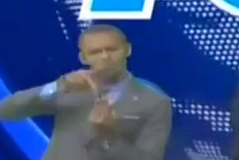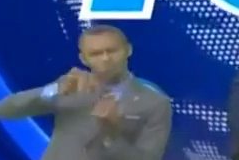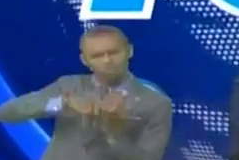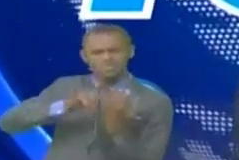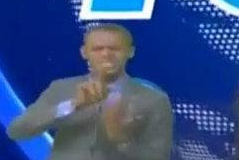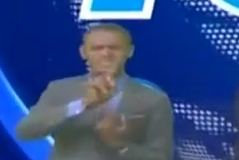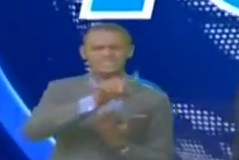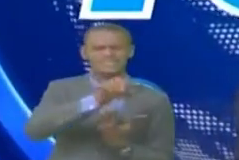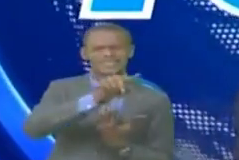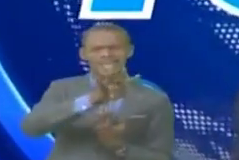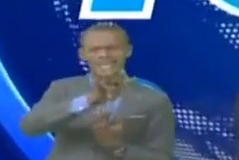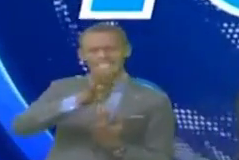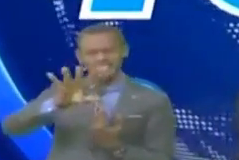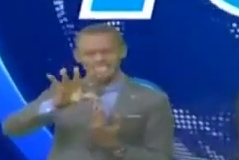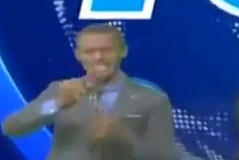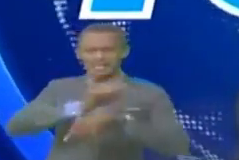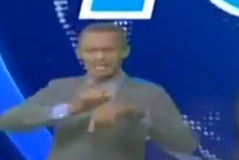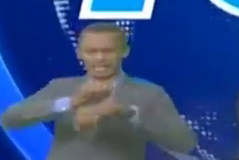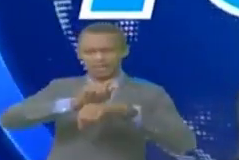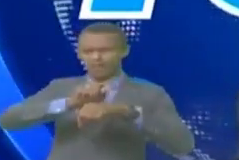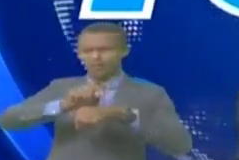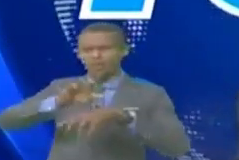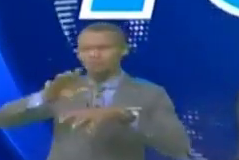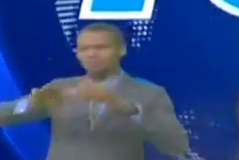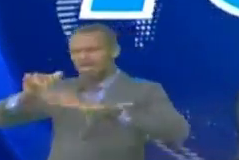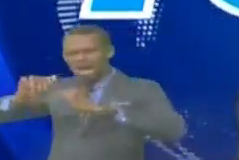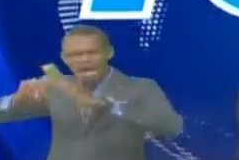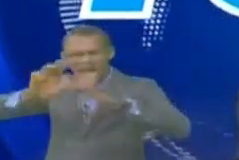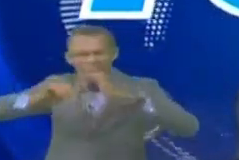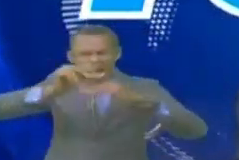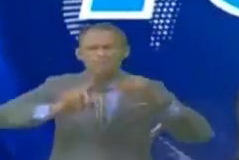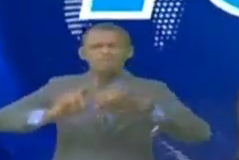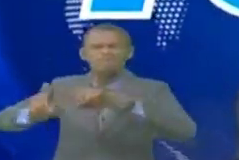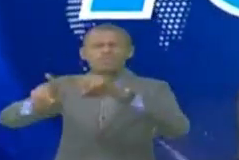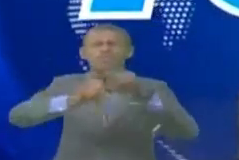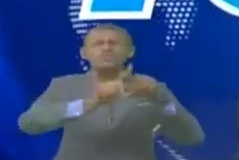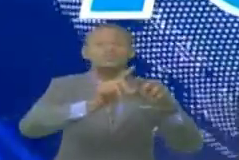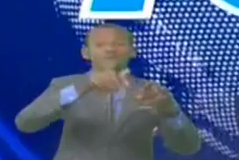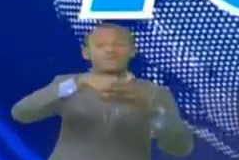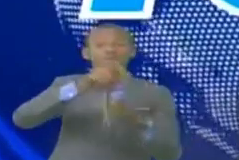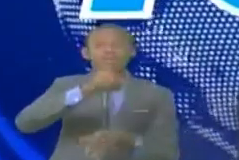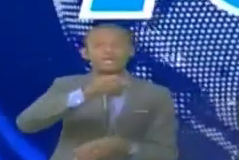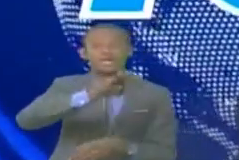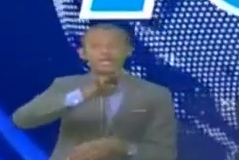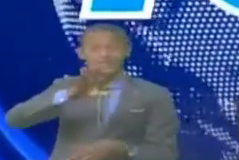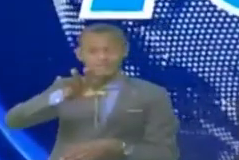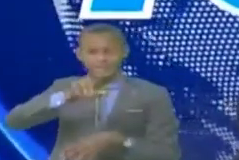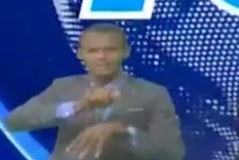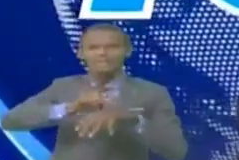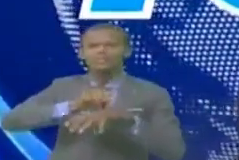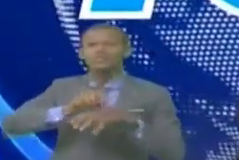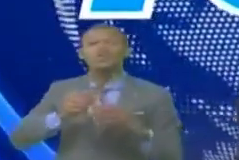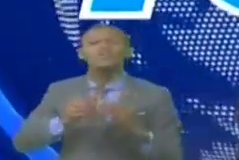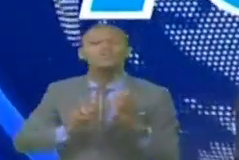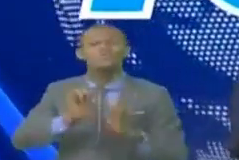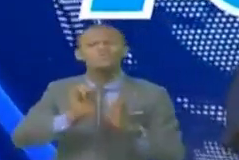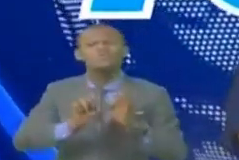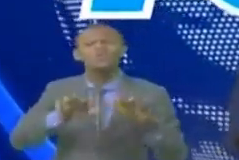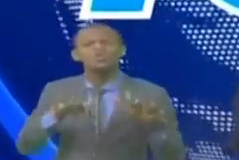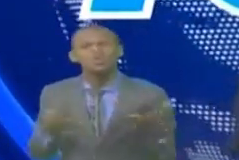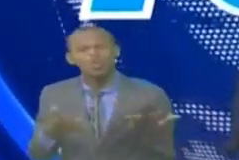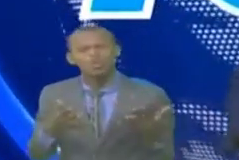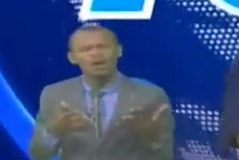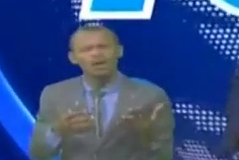de développement de 145 territoires ainsi que d'analyser les contraintes de sa mise en œuvre dans les différentes